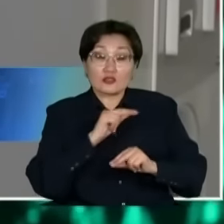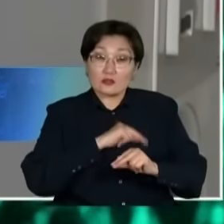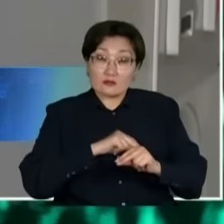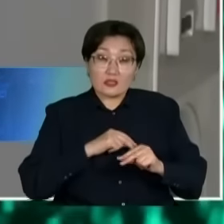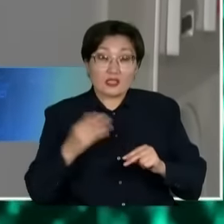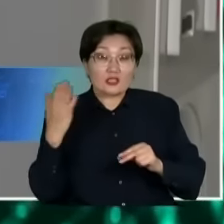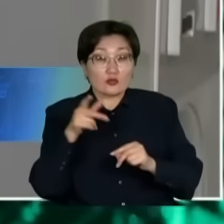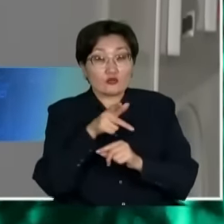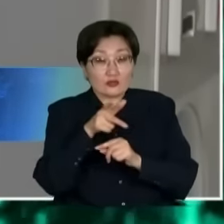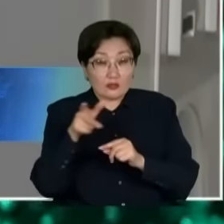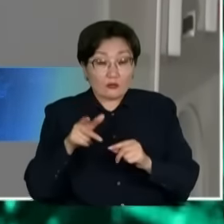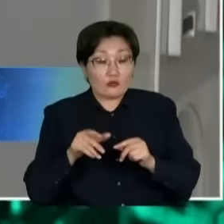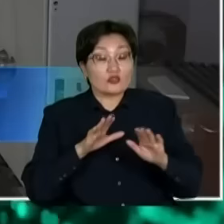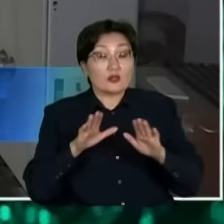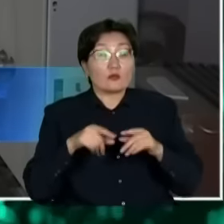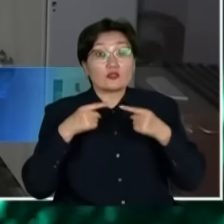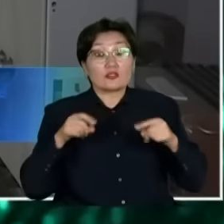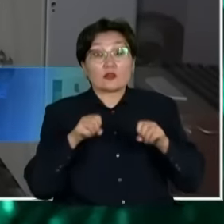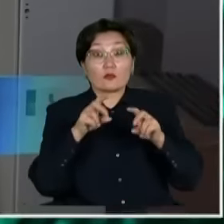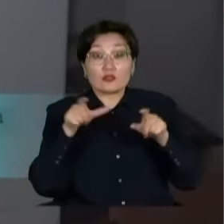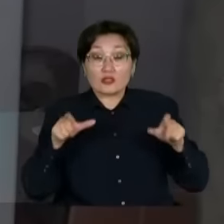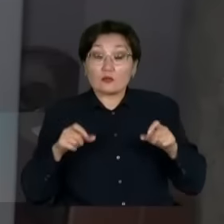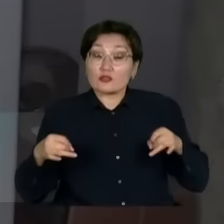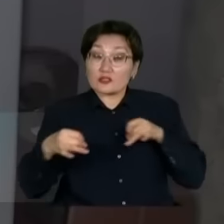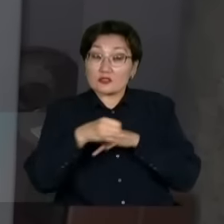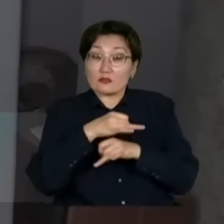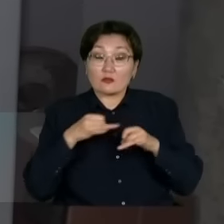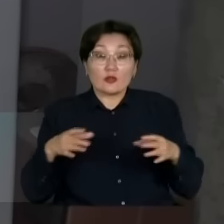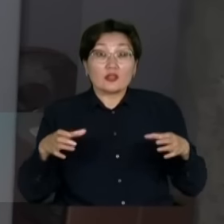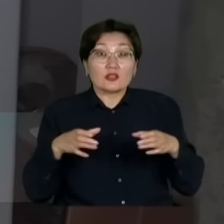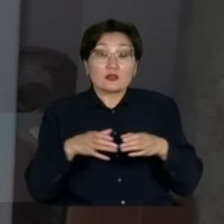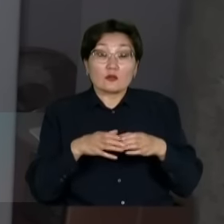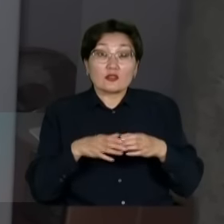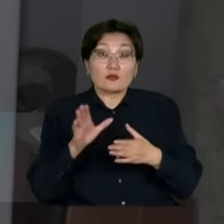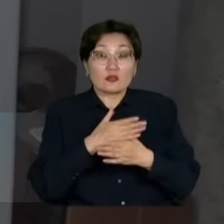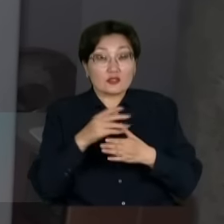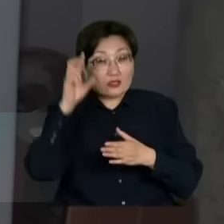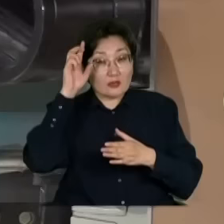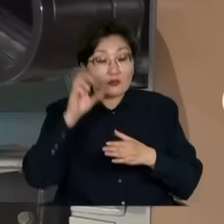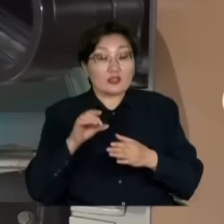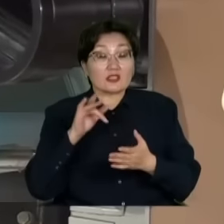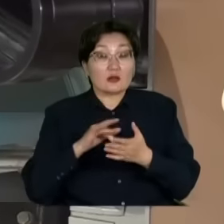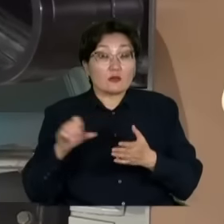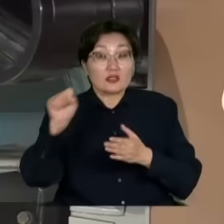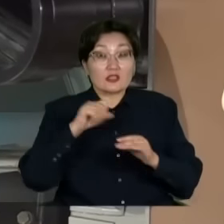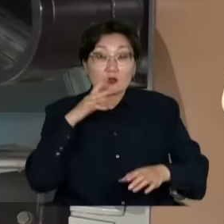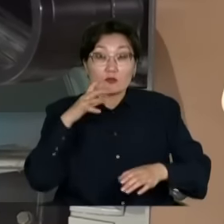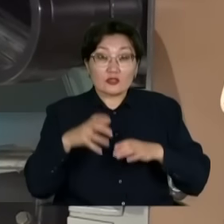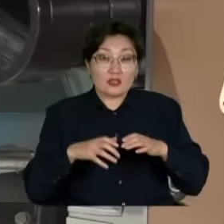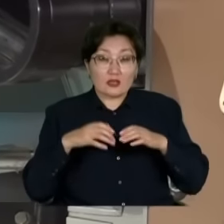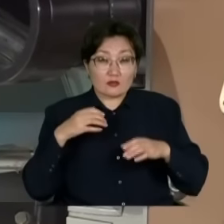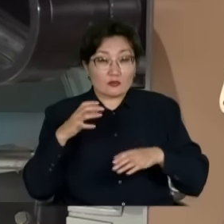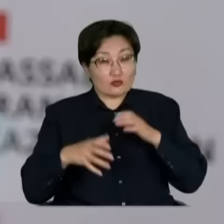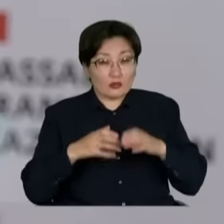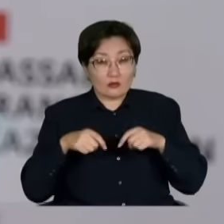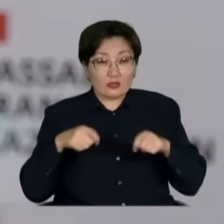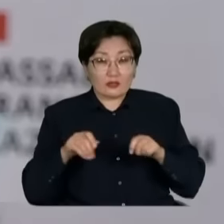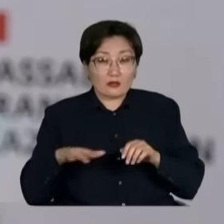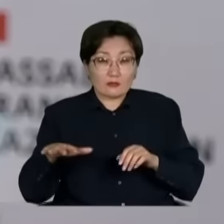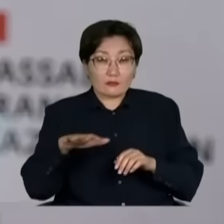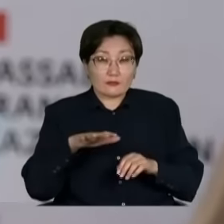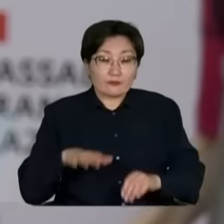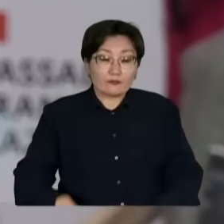киноиндустрии продюсеры и другие специалисты обсудили кооперацию между странами Центральной Азии и международным рынком